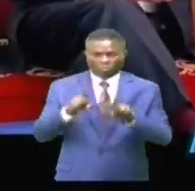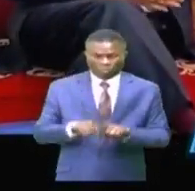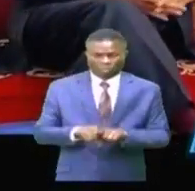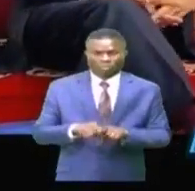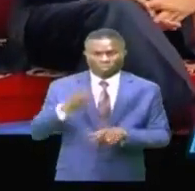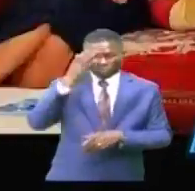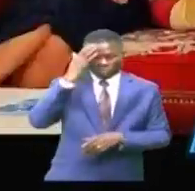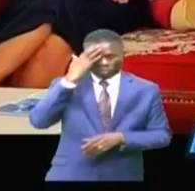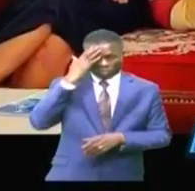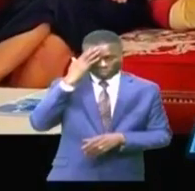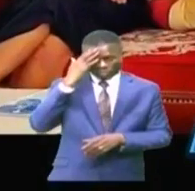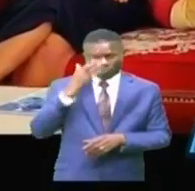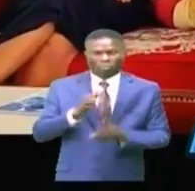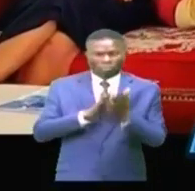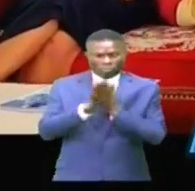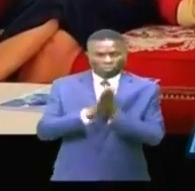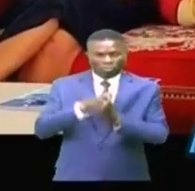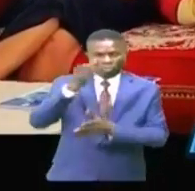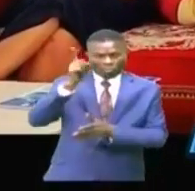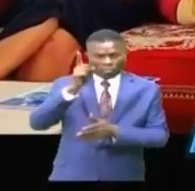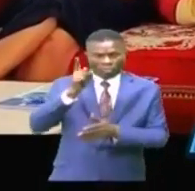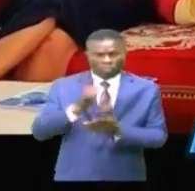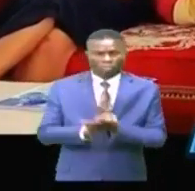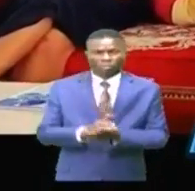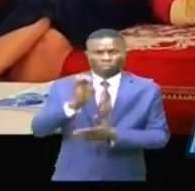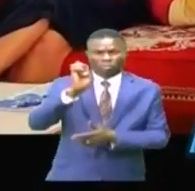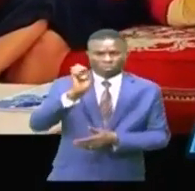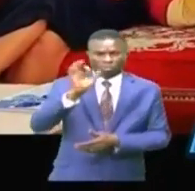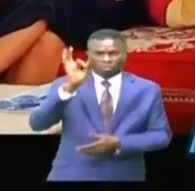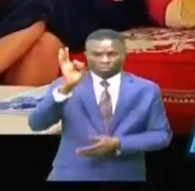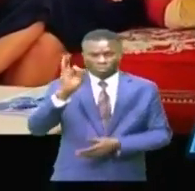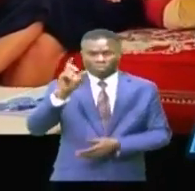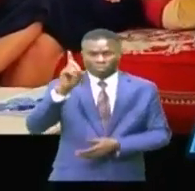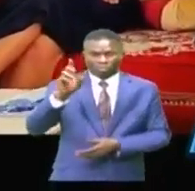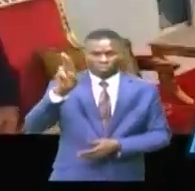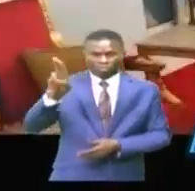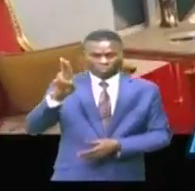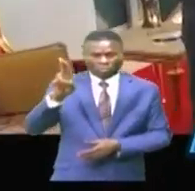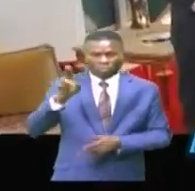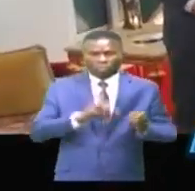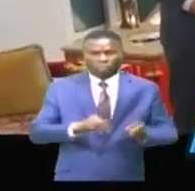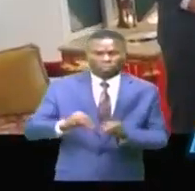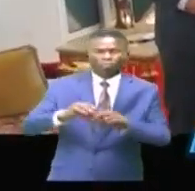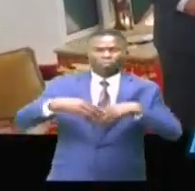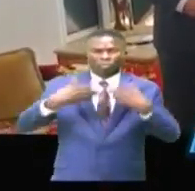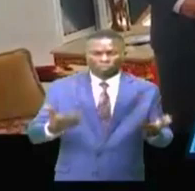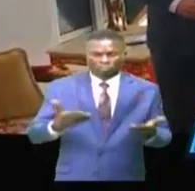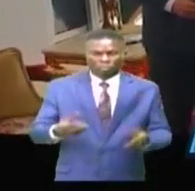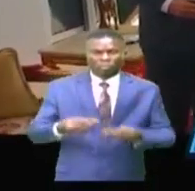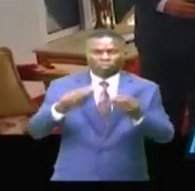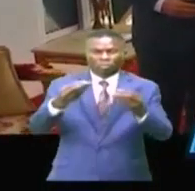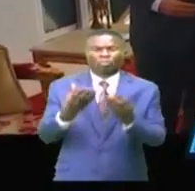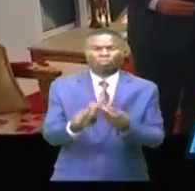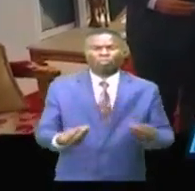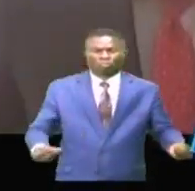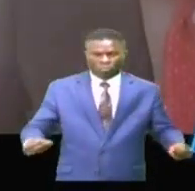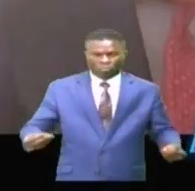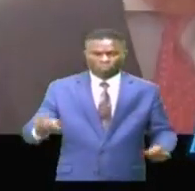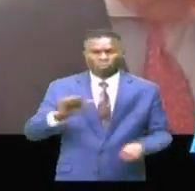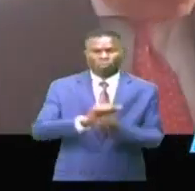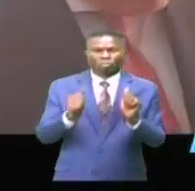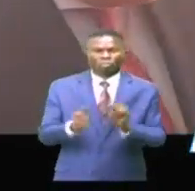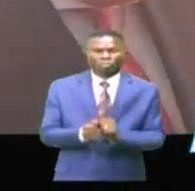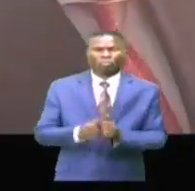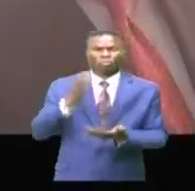sait qu'il faut porter l'attention au FDLR de voir quels sont les moyens d'apporter une solution afin